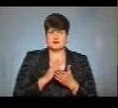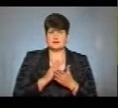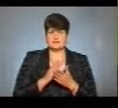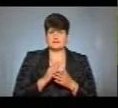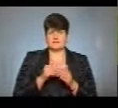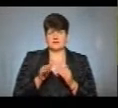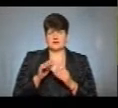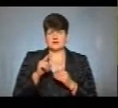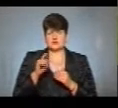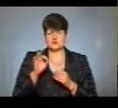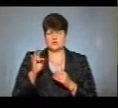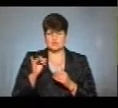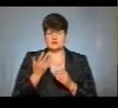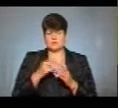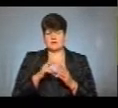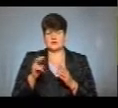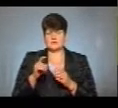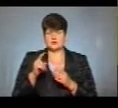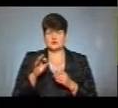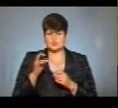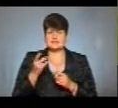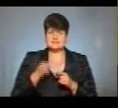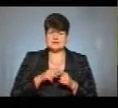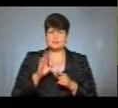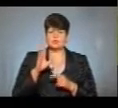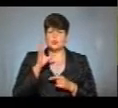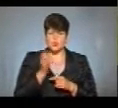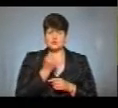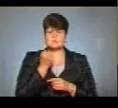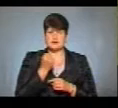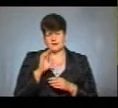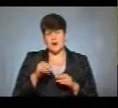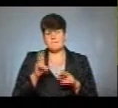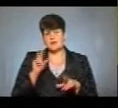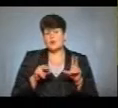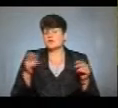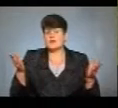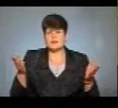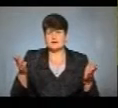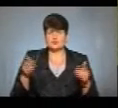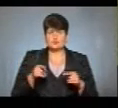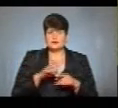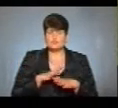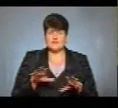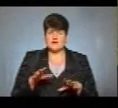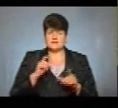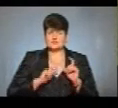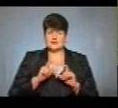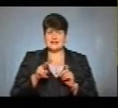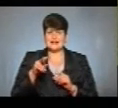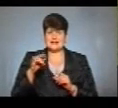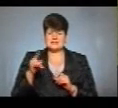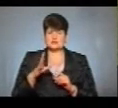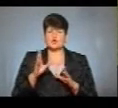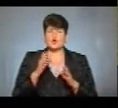вийти з зони. Якщо ми вийдемо з зони, це вже маленький успіх буде, а там вже буде лотерея. Тут не буває таке в студентській лізі, що команда, яка програє,